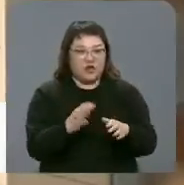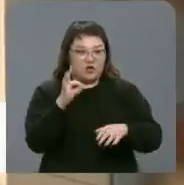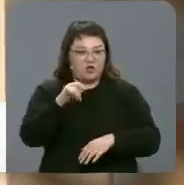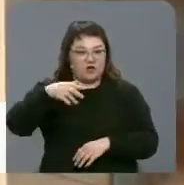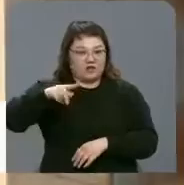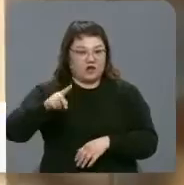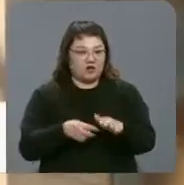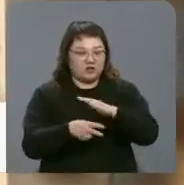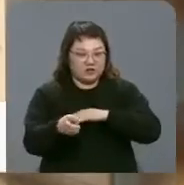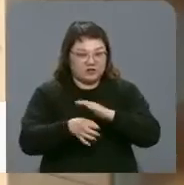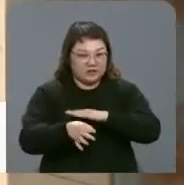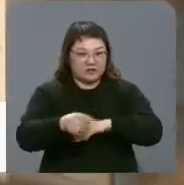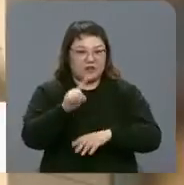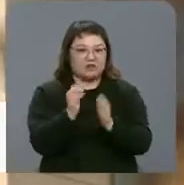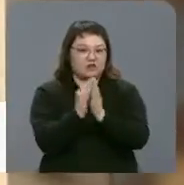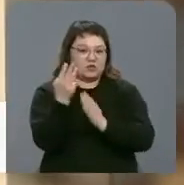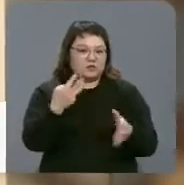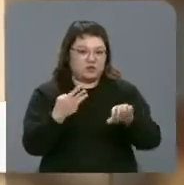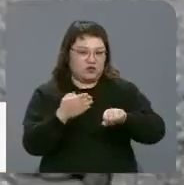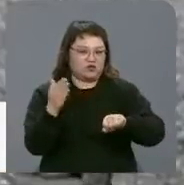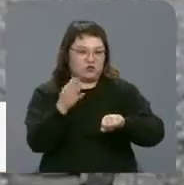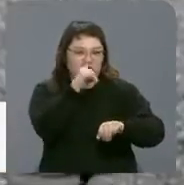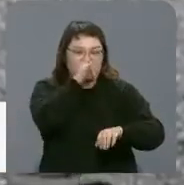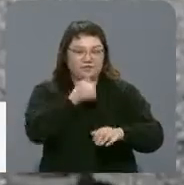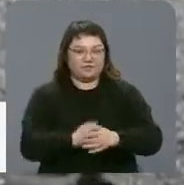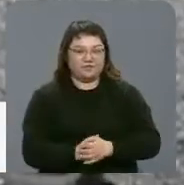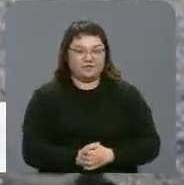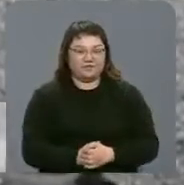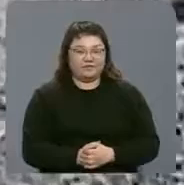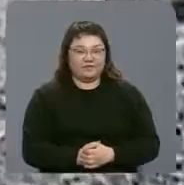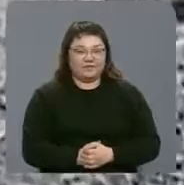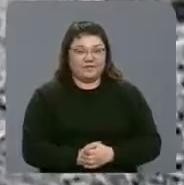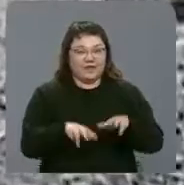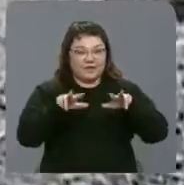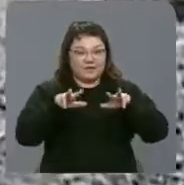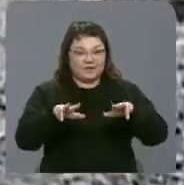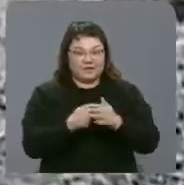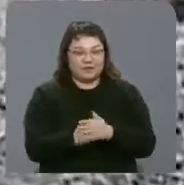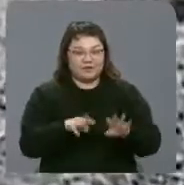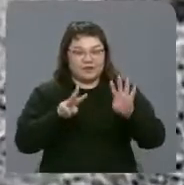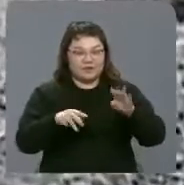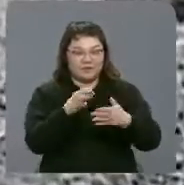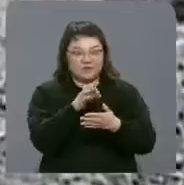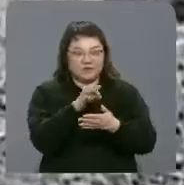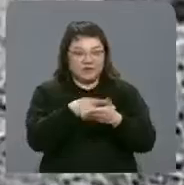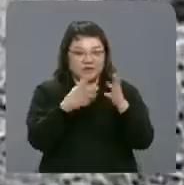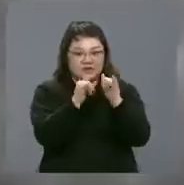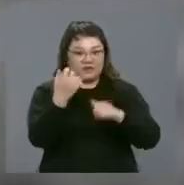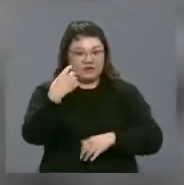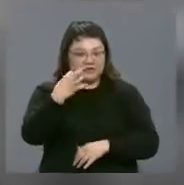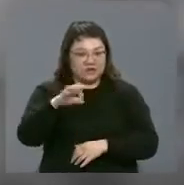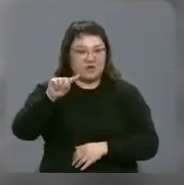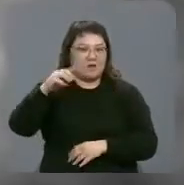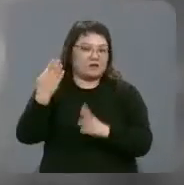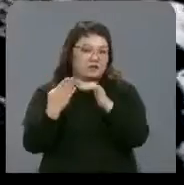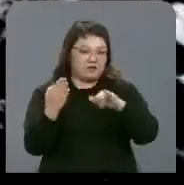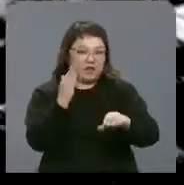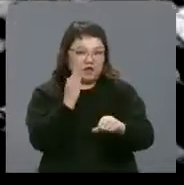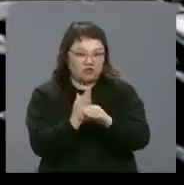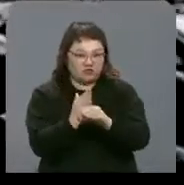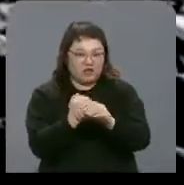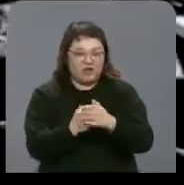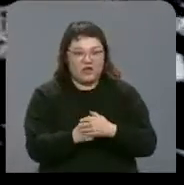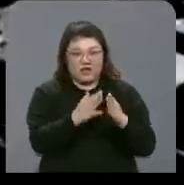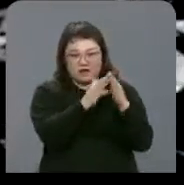지급에 1조 3천억 원이 들 것으로 추산하고 있습니다. 현재 4.3 희생자로 인정된 1만 4천여 명 가운데 유족이